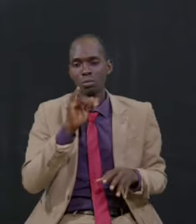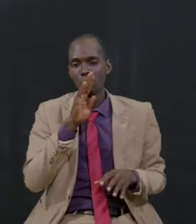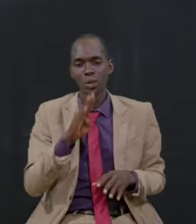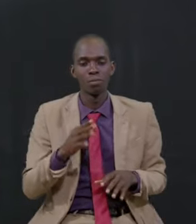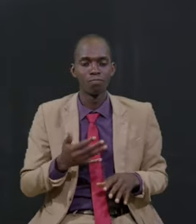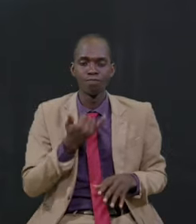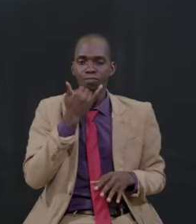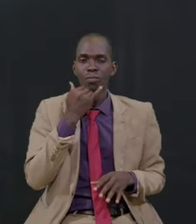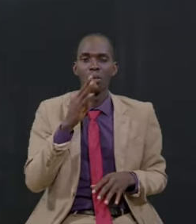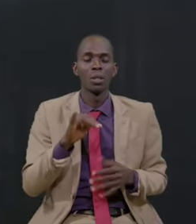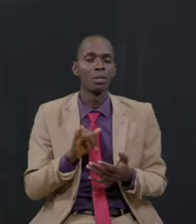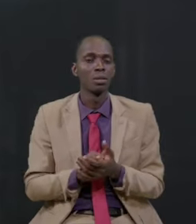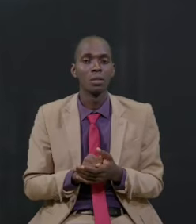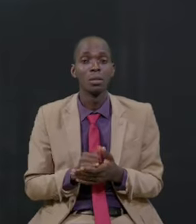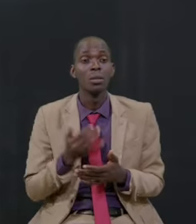Il y a des gens